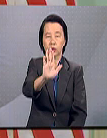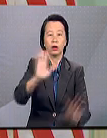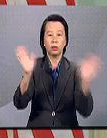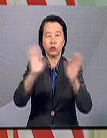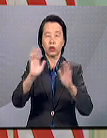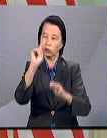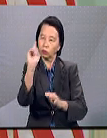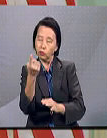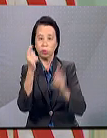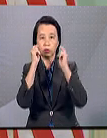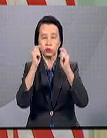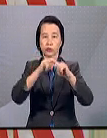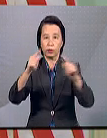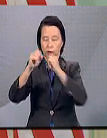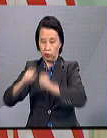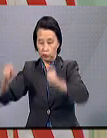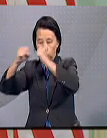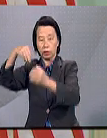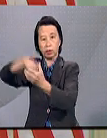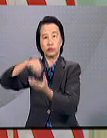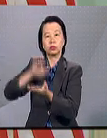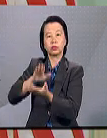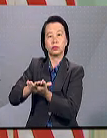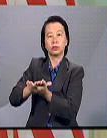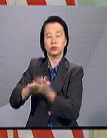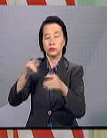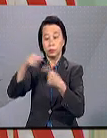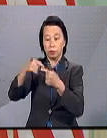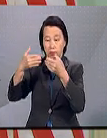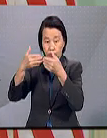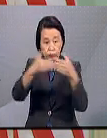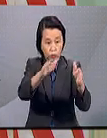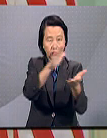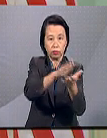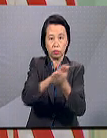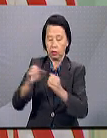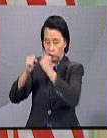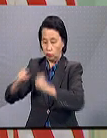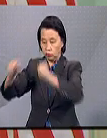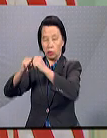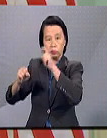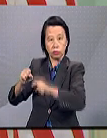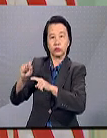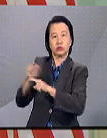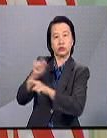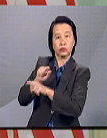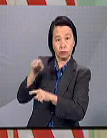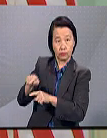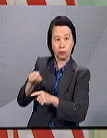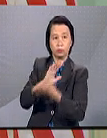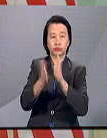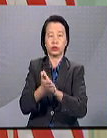tuition, tetapi juga surau di sekolah. Apabila dibuka sekolah, surau akan perlu digunakan.